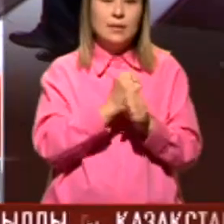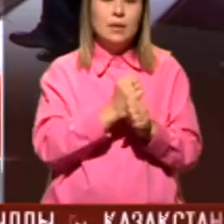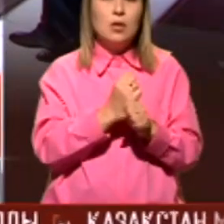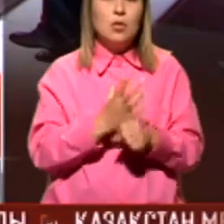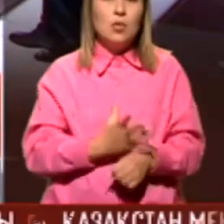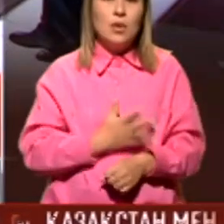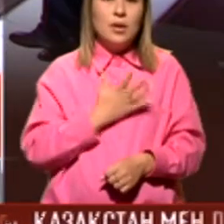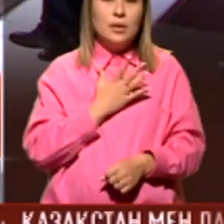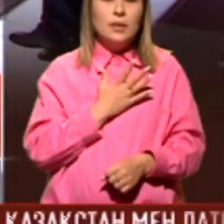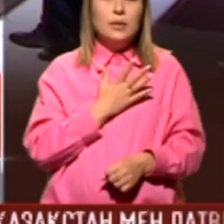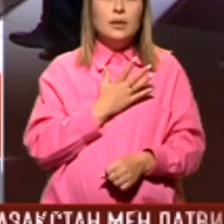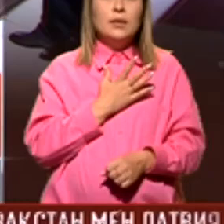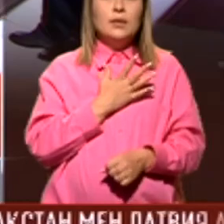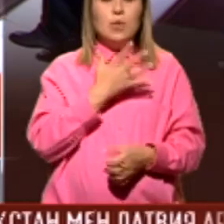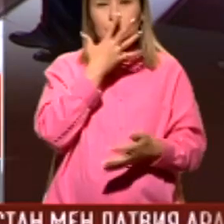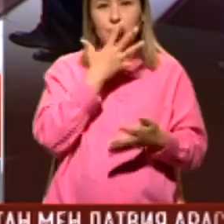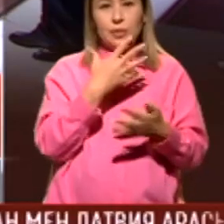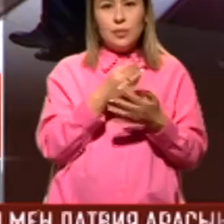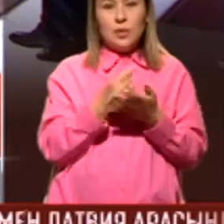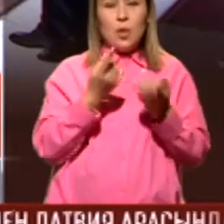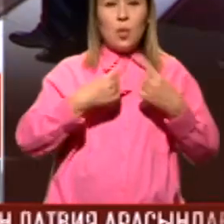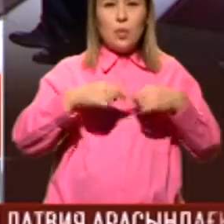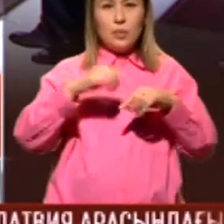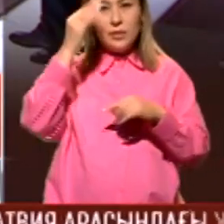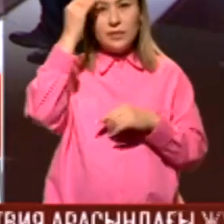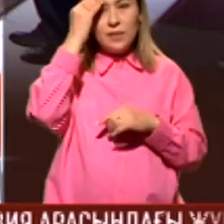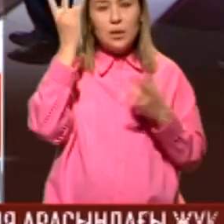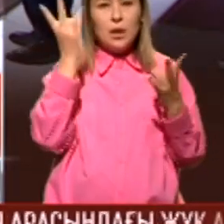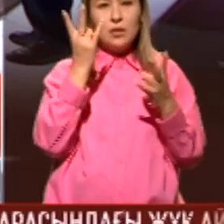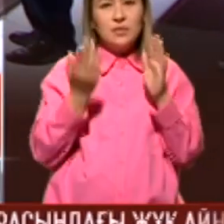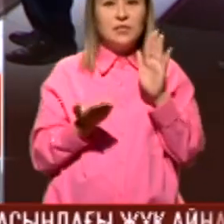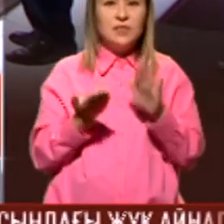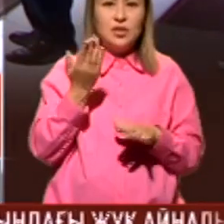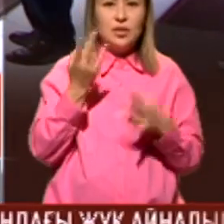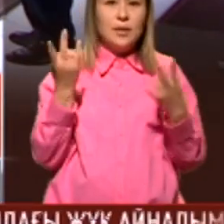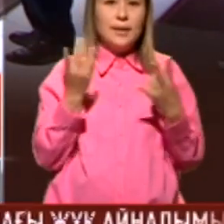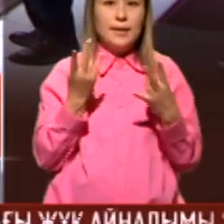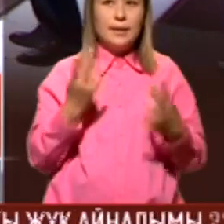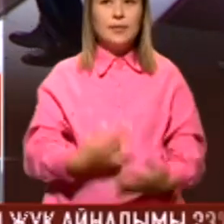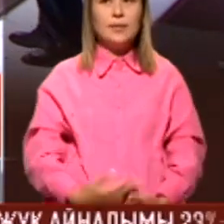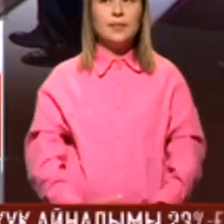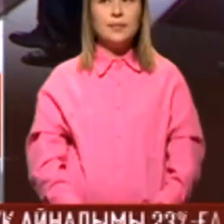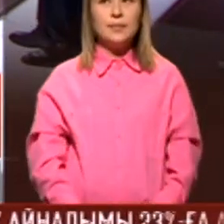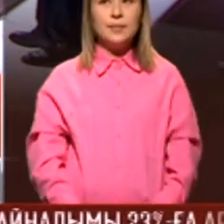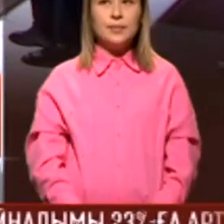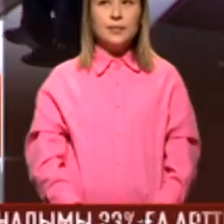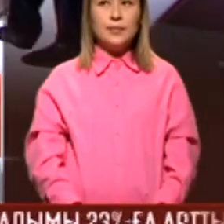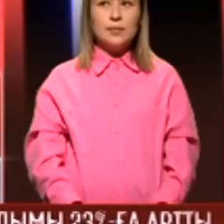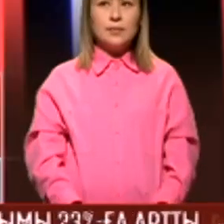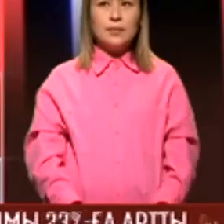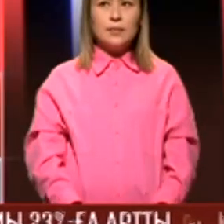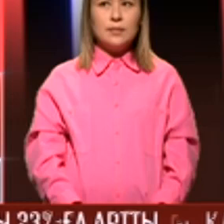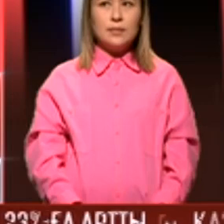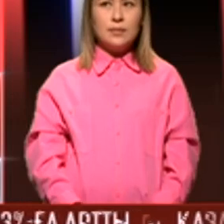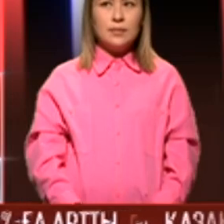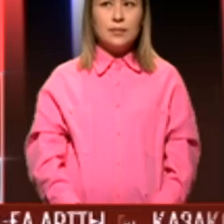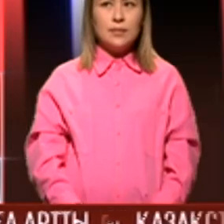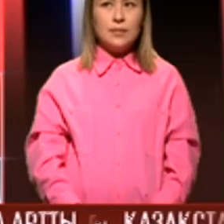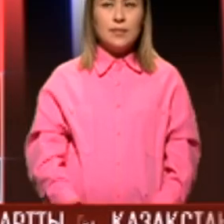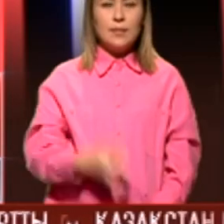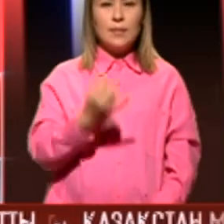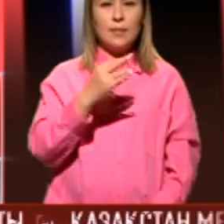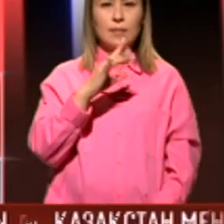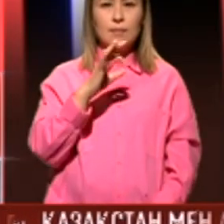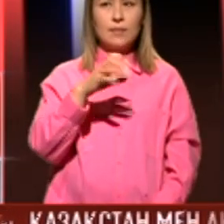жұмысымыз, ол өзіміздің қоғамымыздың санасын кішкене көтеруіміз керек сияқты. Сіз жаңа Айдос Мырза айттыңыз ғой, қазір кешім сұраймын. Айдос Мырза жаңа